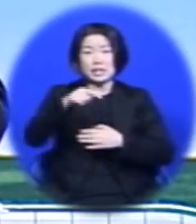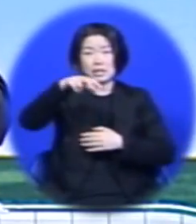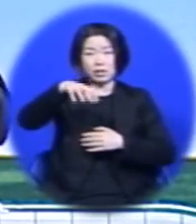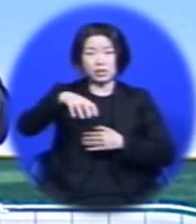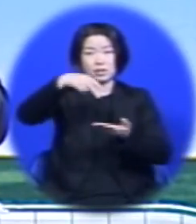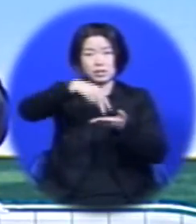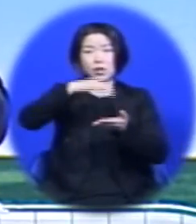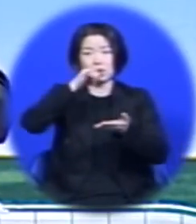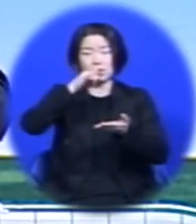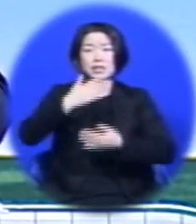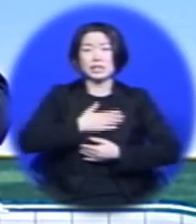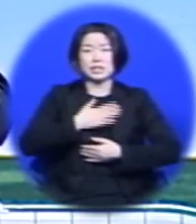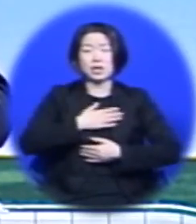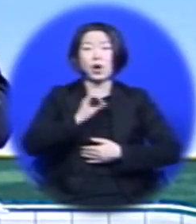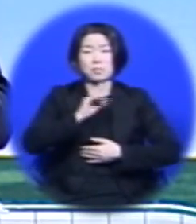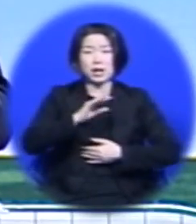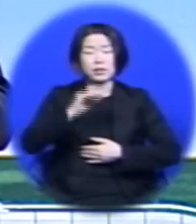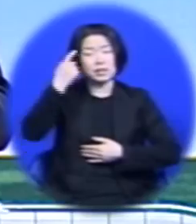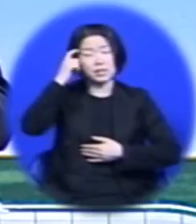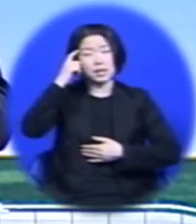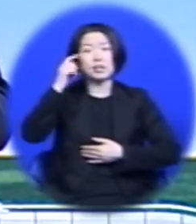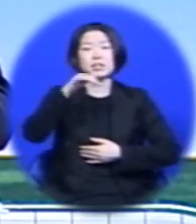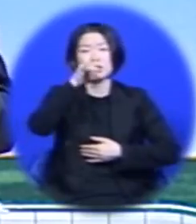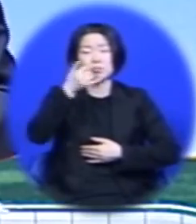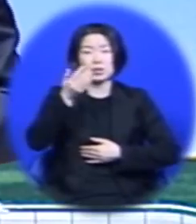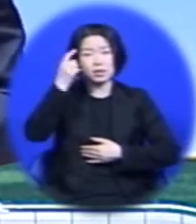있는 제가 생각 되십니까